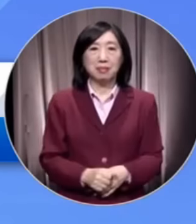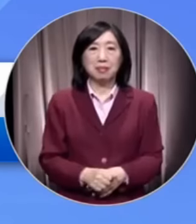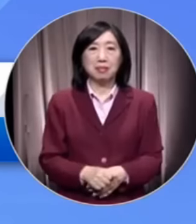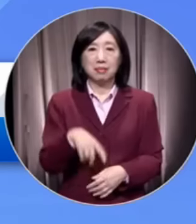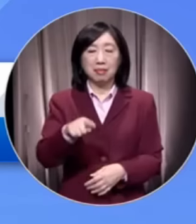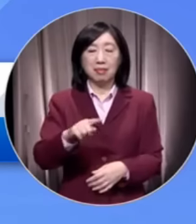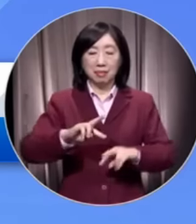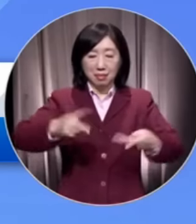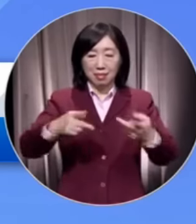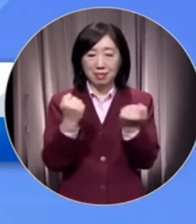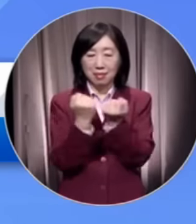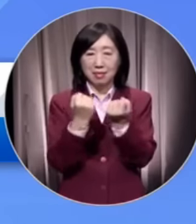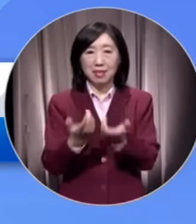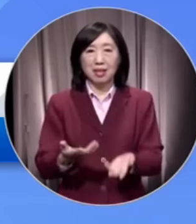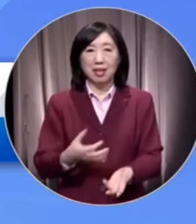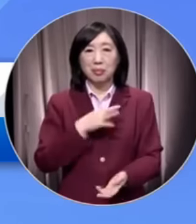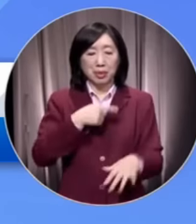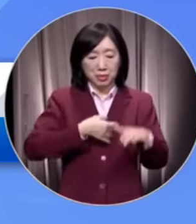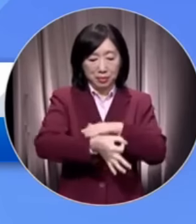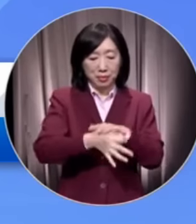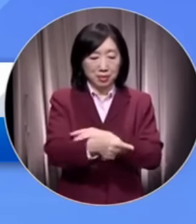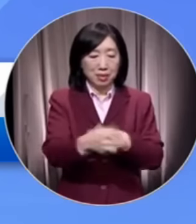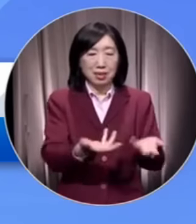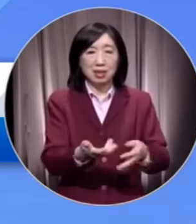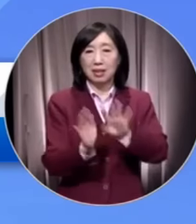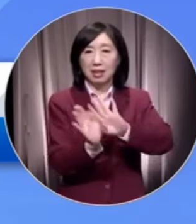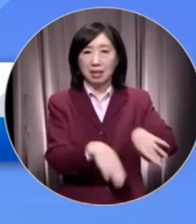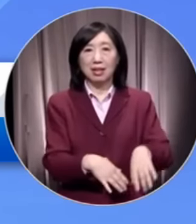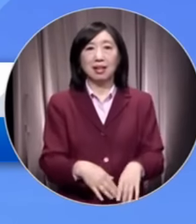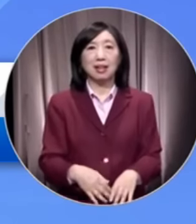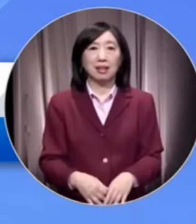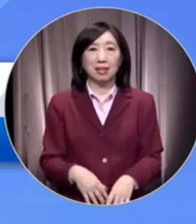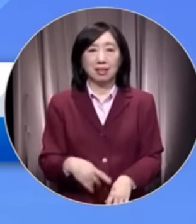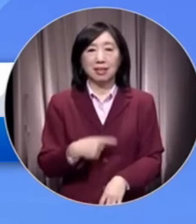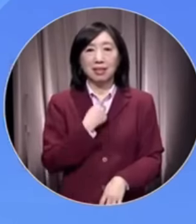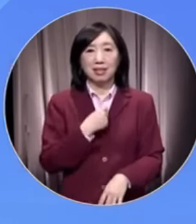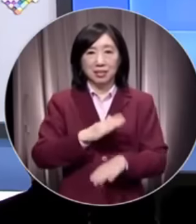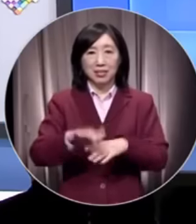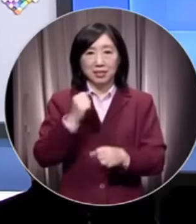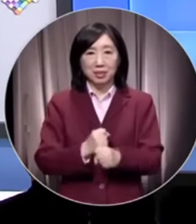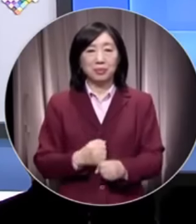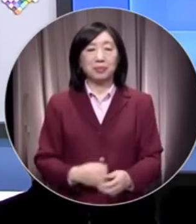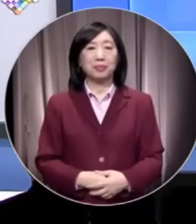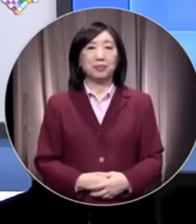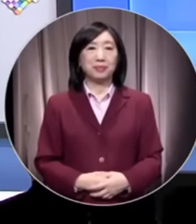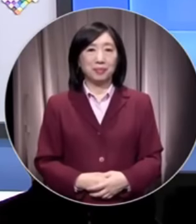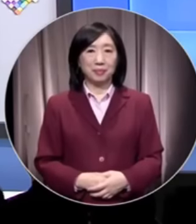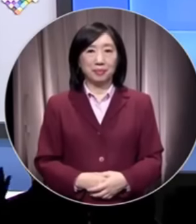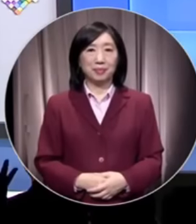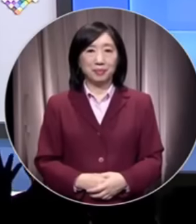好。与其去谈贿选，还不如讲会做能够好好做事的人。